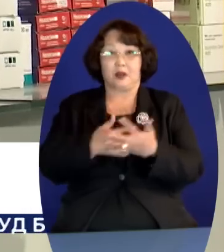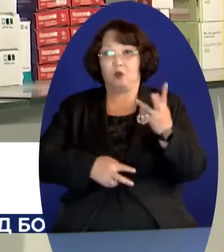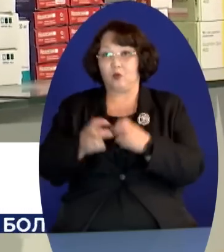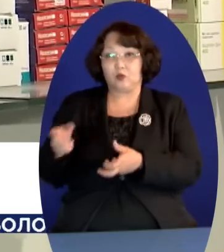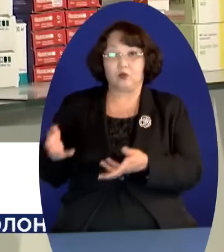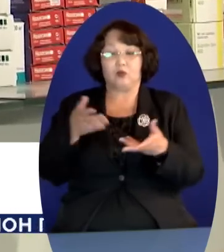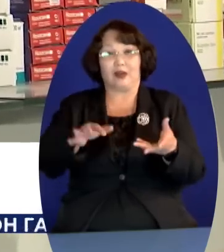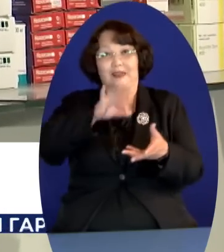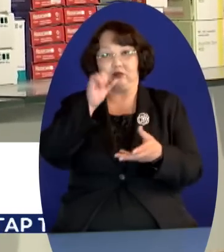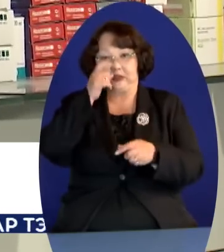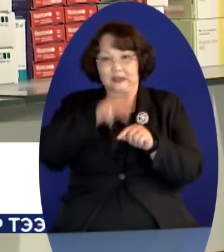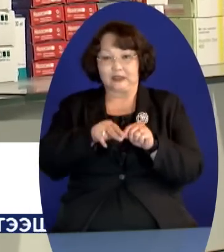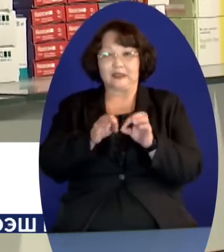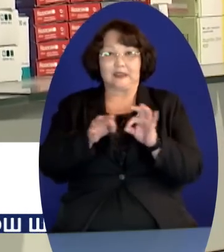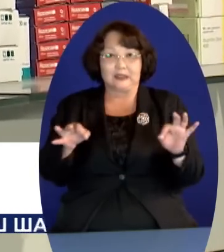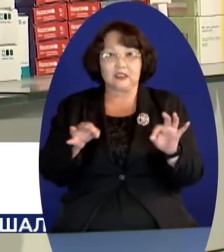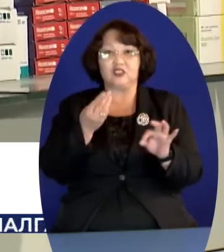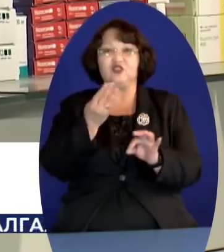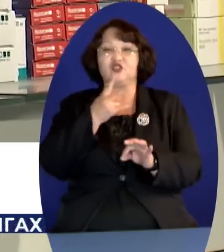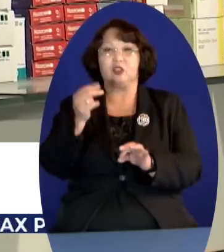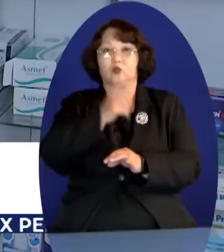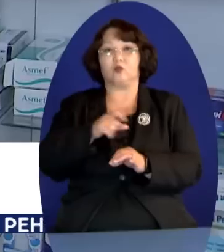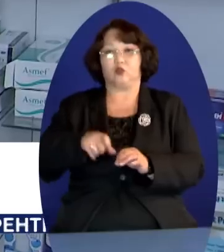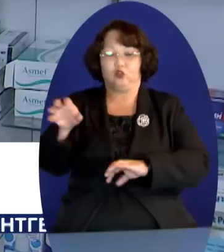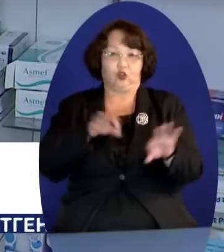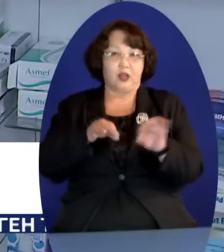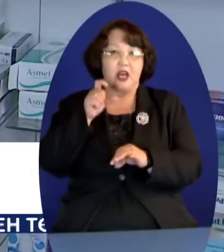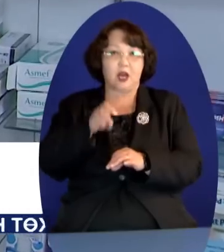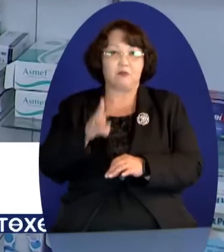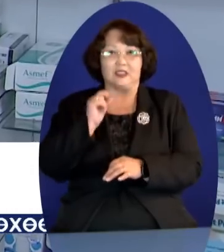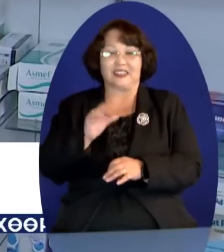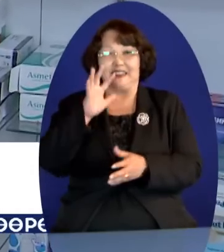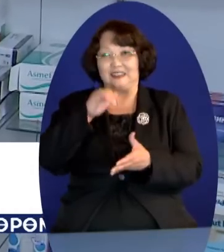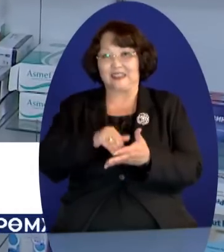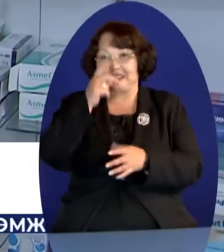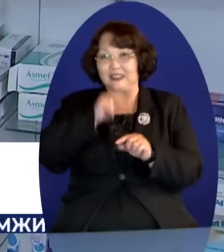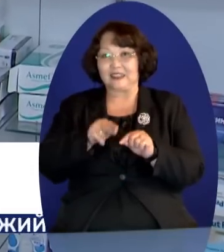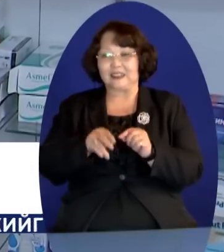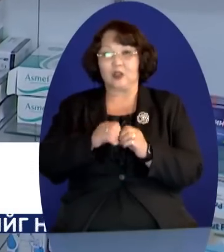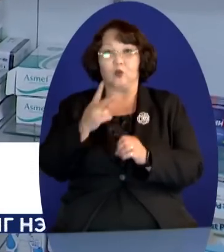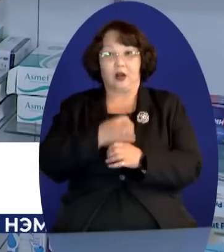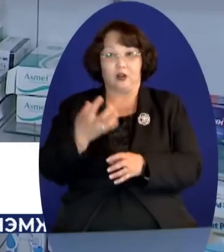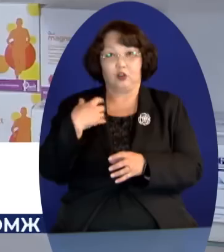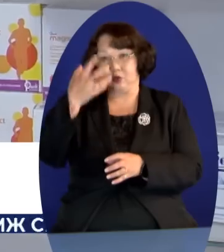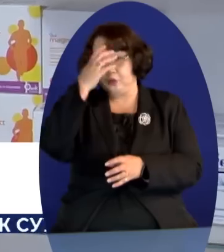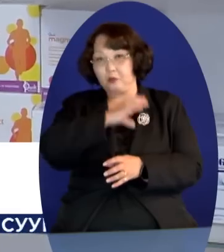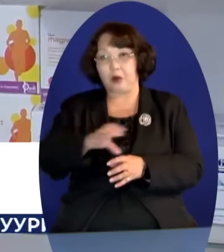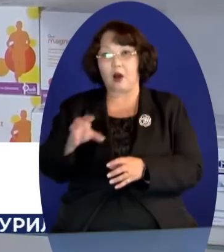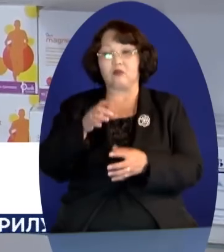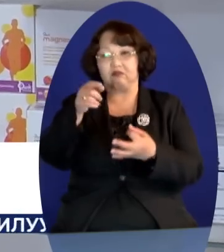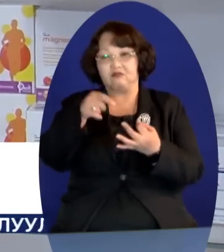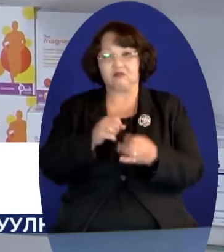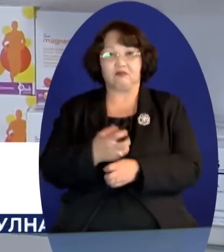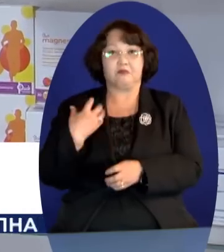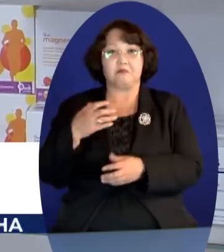асуудлыг шалгах, хэрн шалгах шинжээчийг бол томилно. Имийн чанар стандартад хяналт тавих үүрэг өгөх төрийн байгууллагын чиг үүрэг баримт